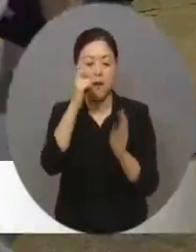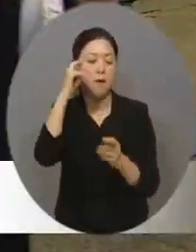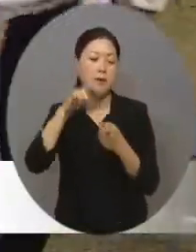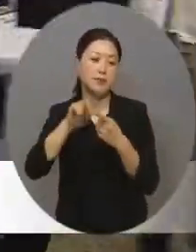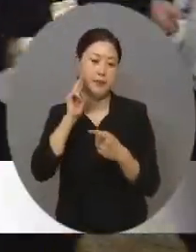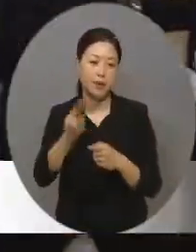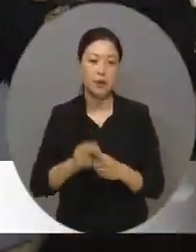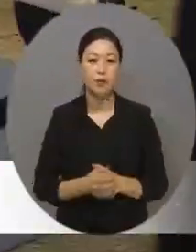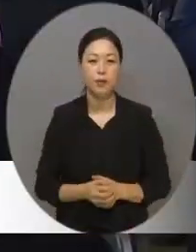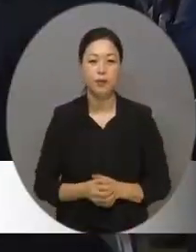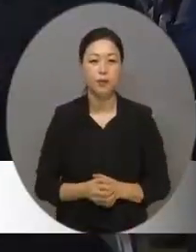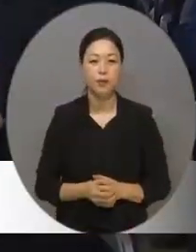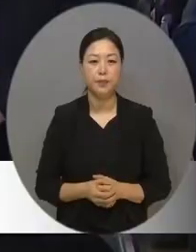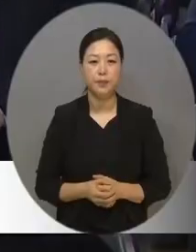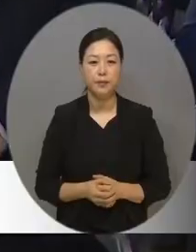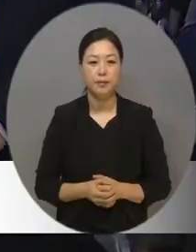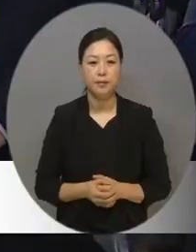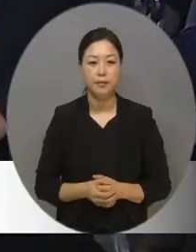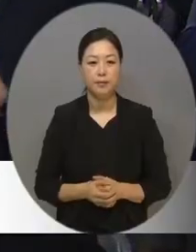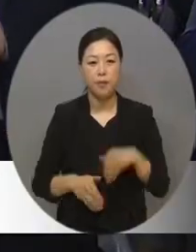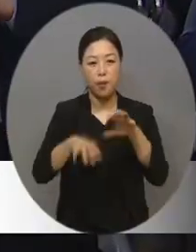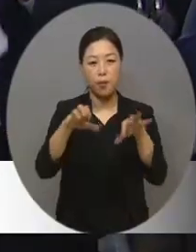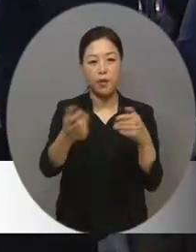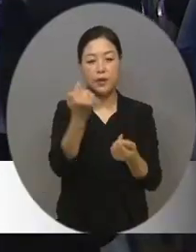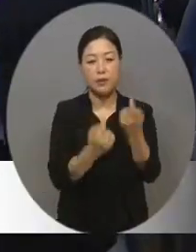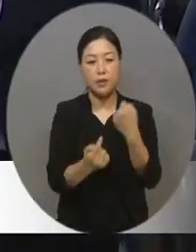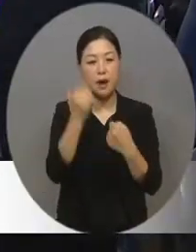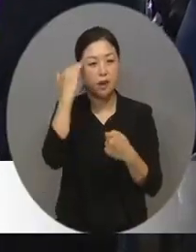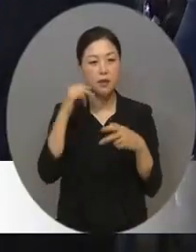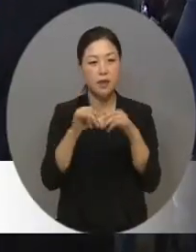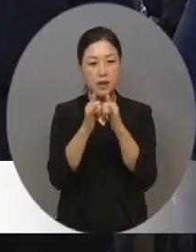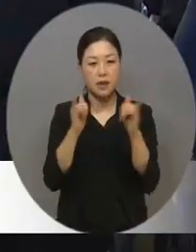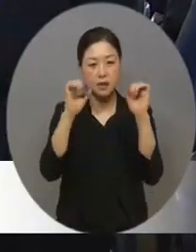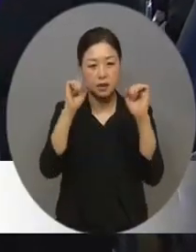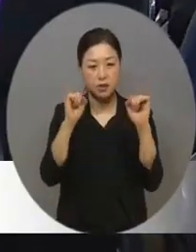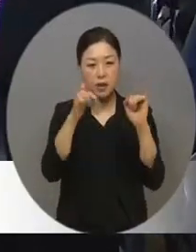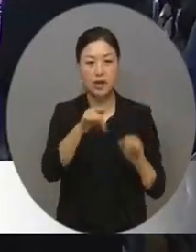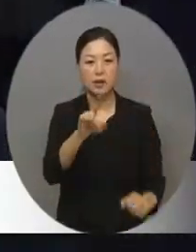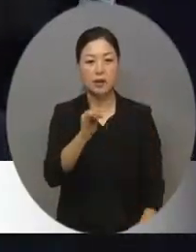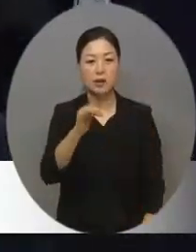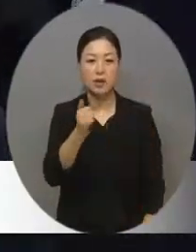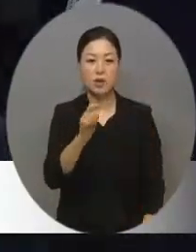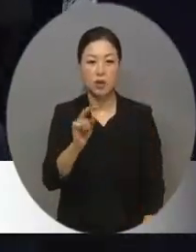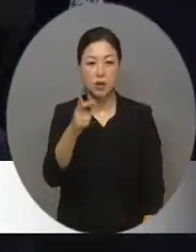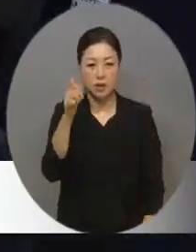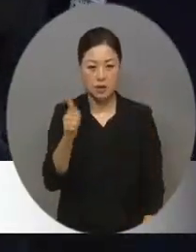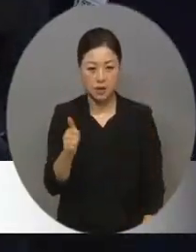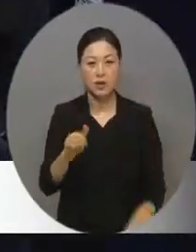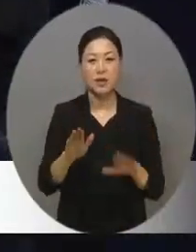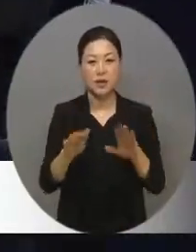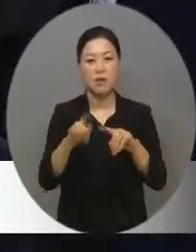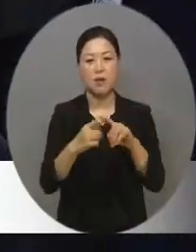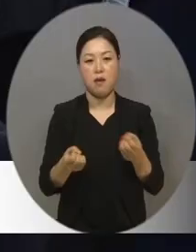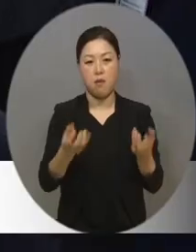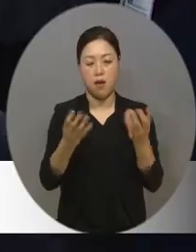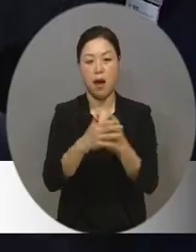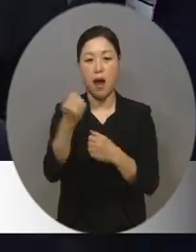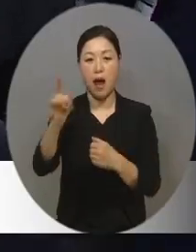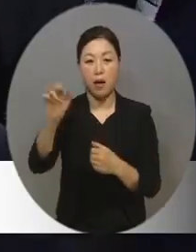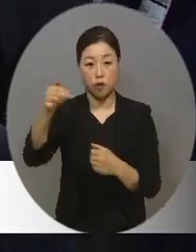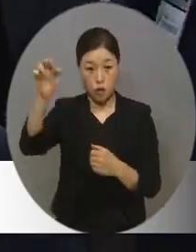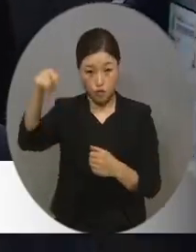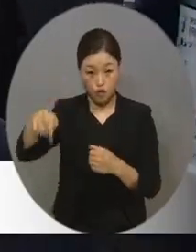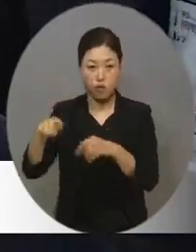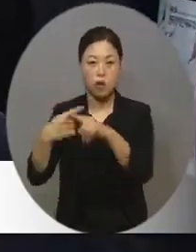관심을 받았습니다. 현장에 참석한 대한장애인체육회 정진환 회장은 이번 대회가 항저우 대회에서